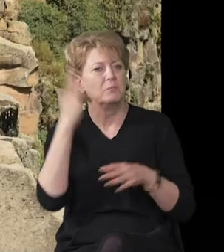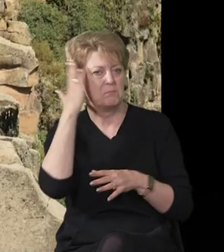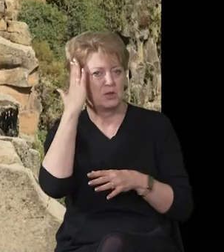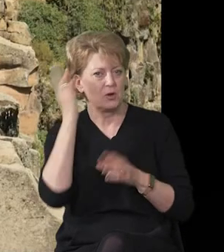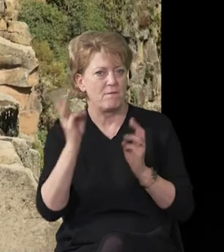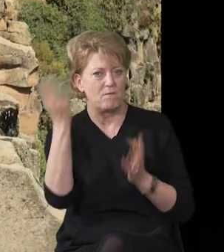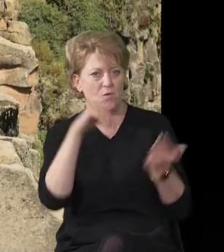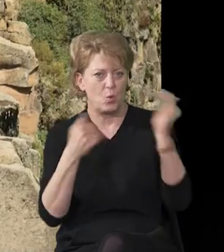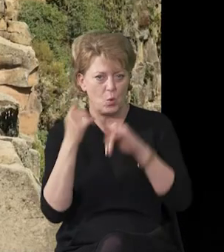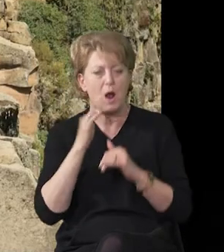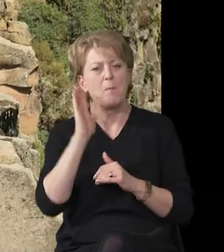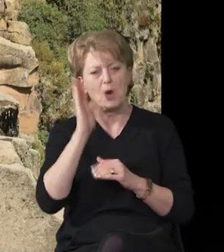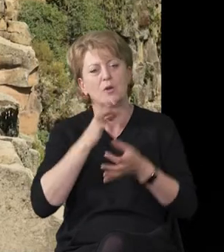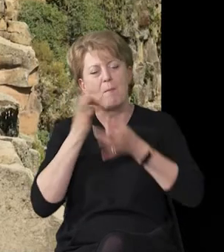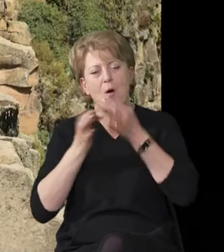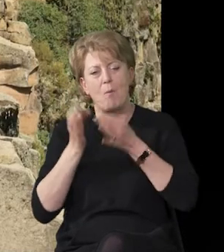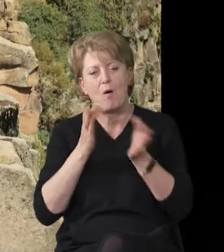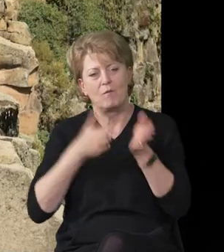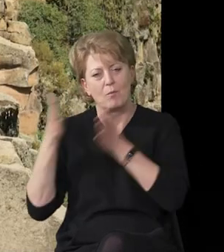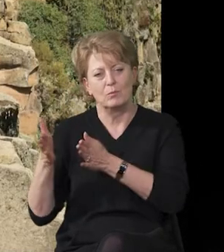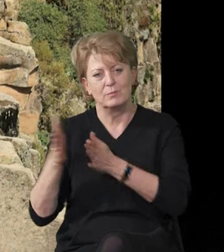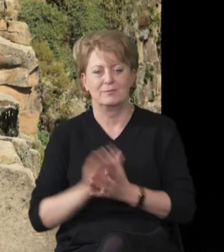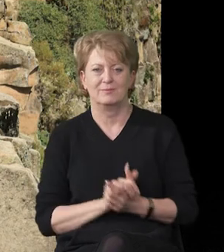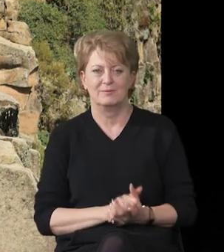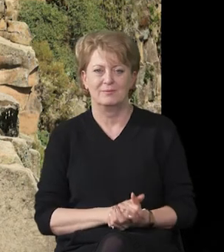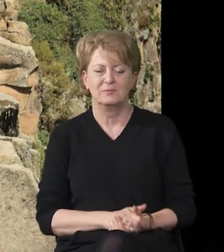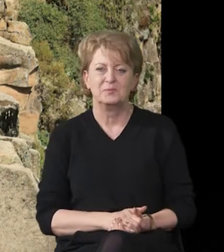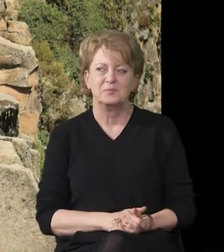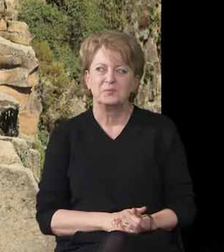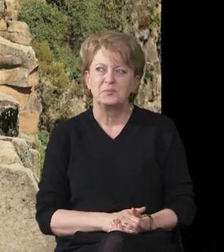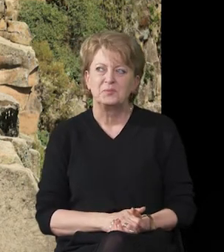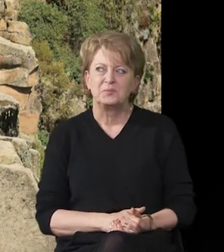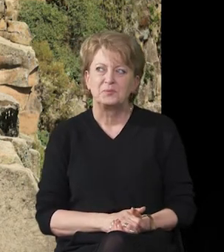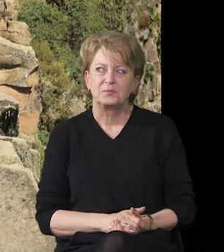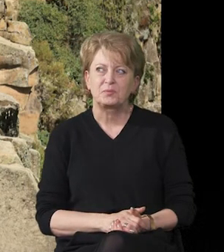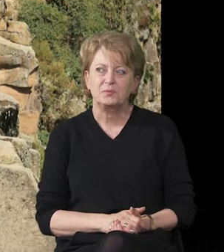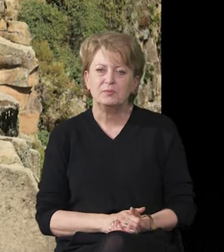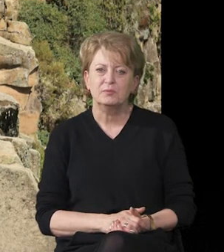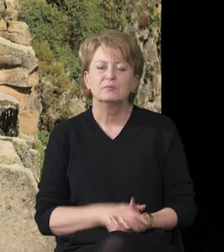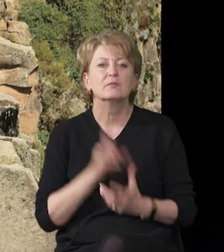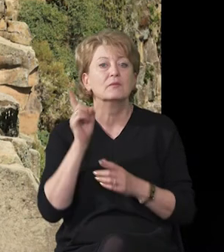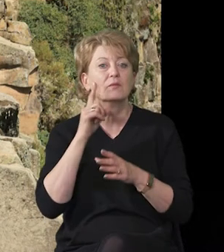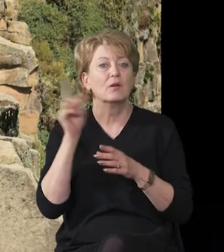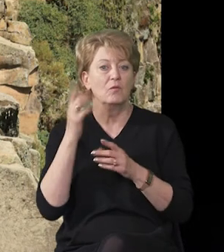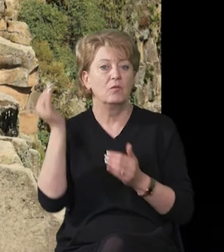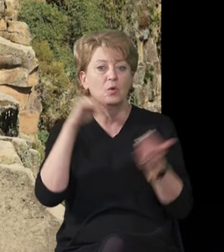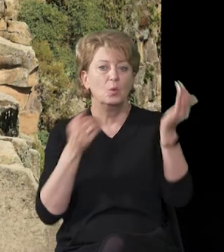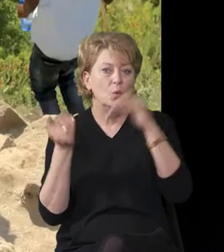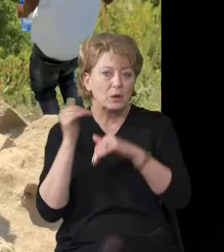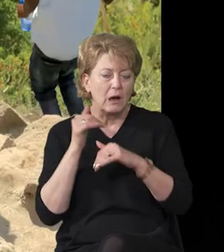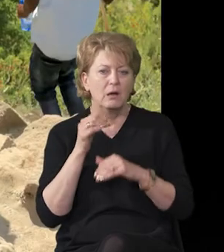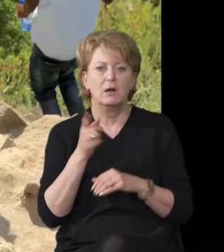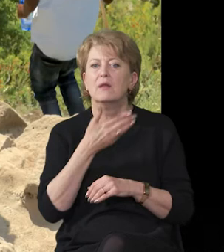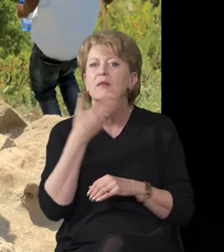powiem w późniejszym, przy kolejnej okazji. W tych górach w zasadzie nie ma żadnych dróg,